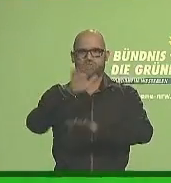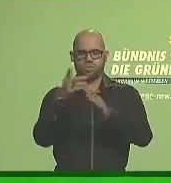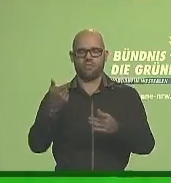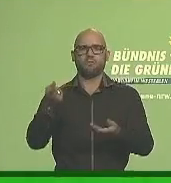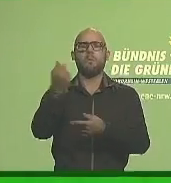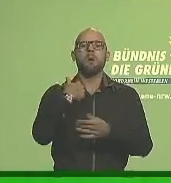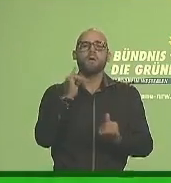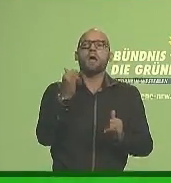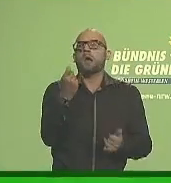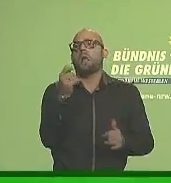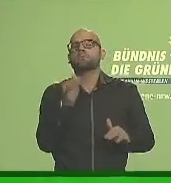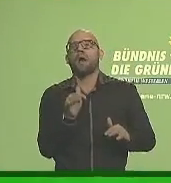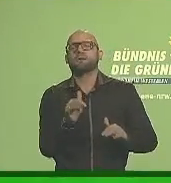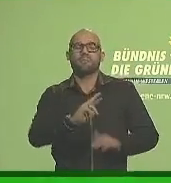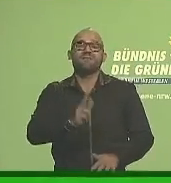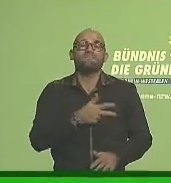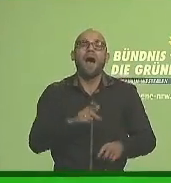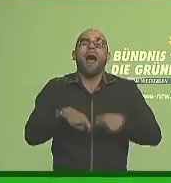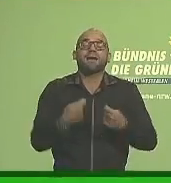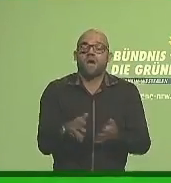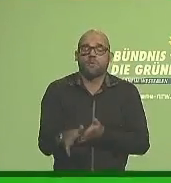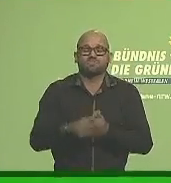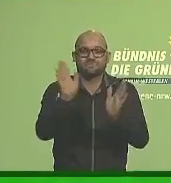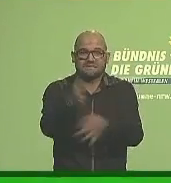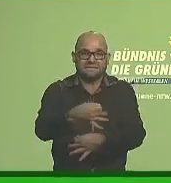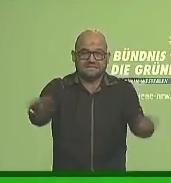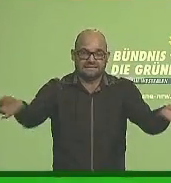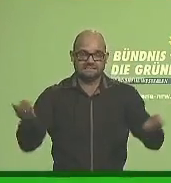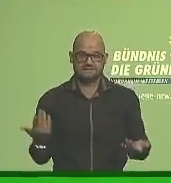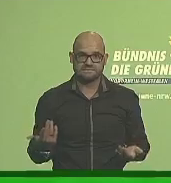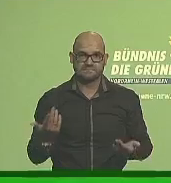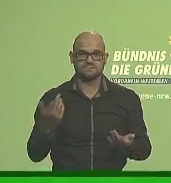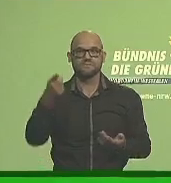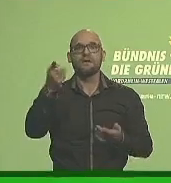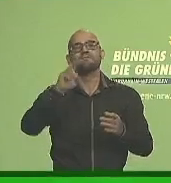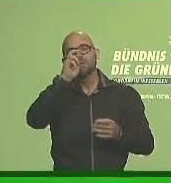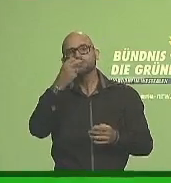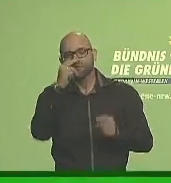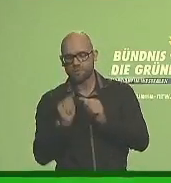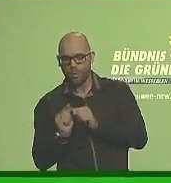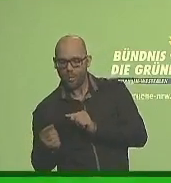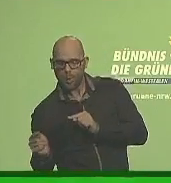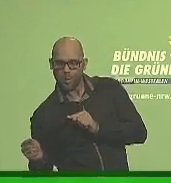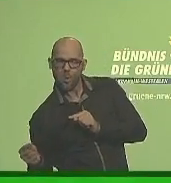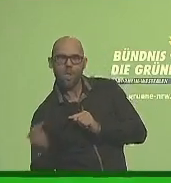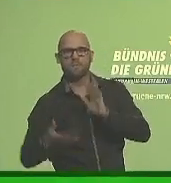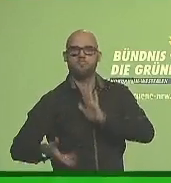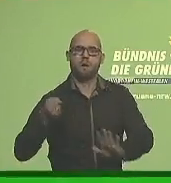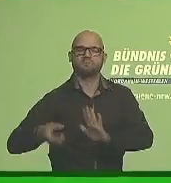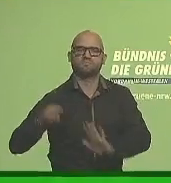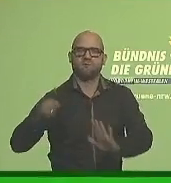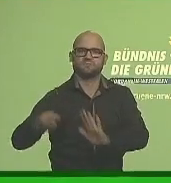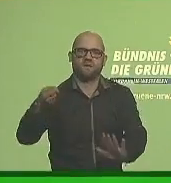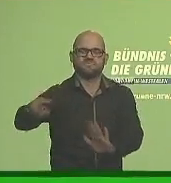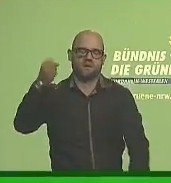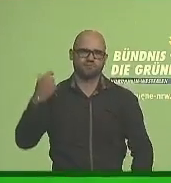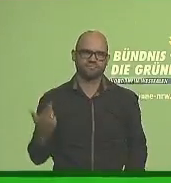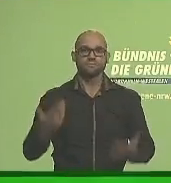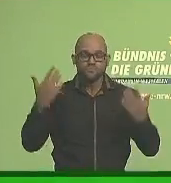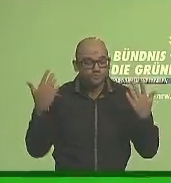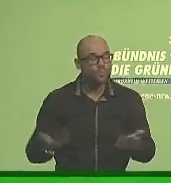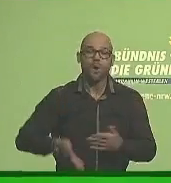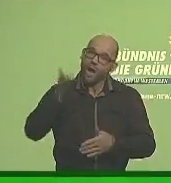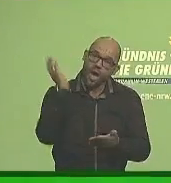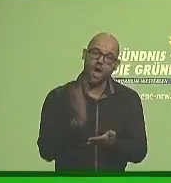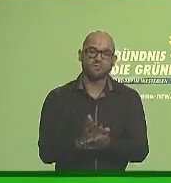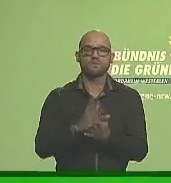Erneuerbaren auszubremsen. Man versucht in jeder Hinsicht, die Energieeffizienz auszubremsen und damit die Energiewende. Und das müssen wir beenden. Deshalb müssen wir